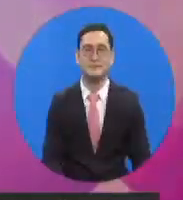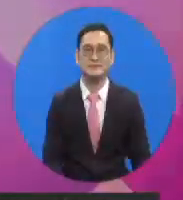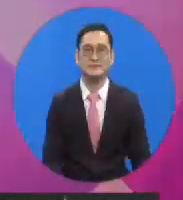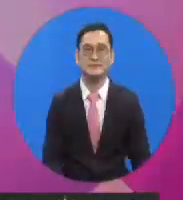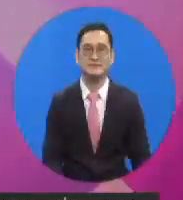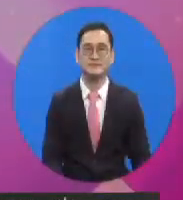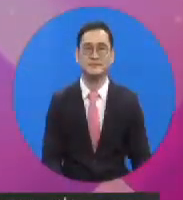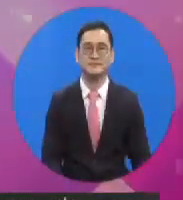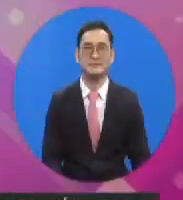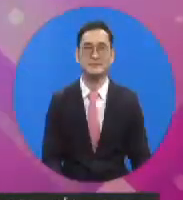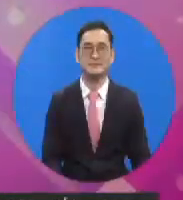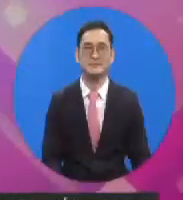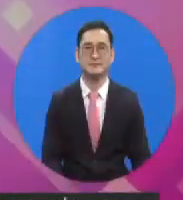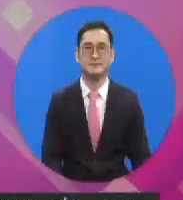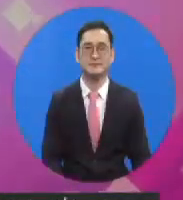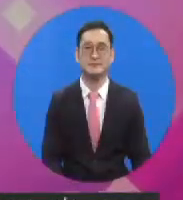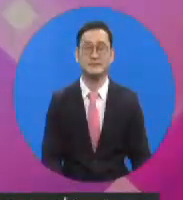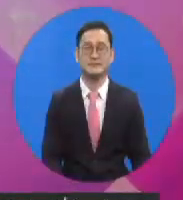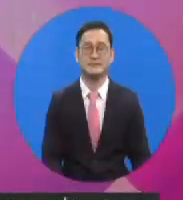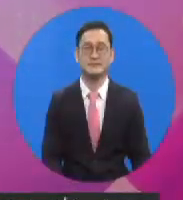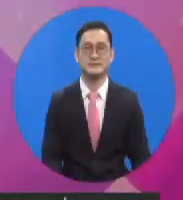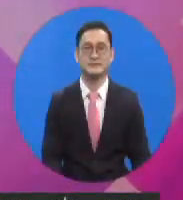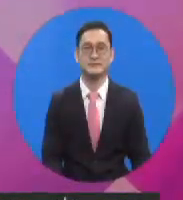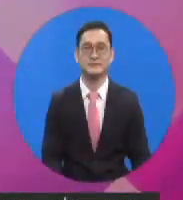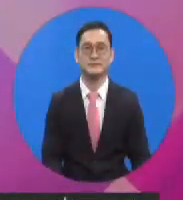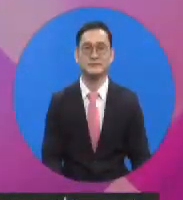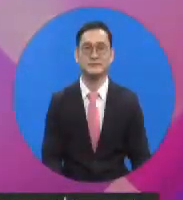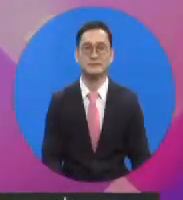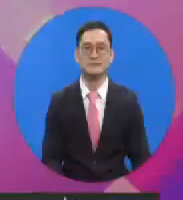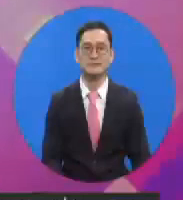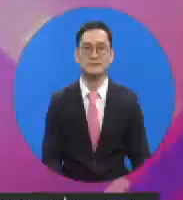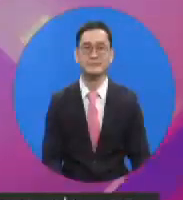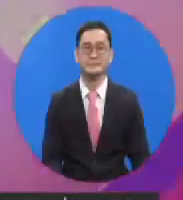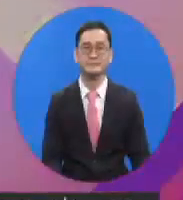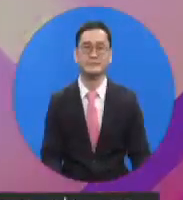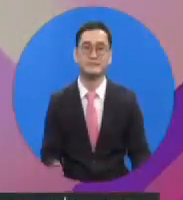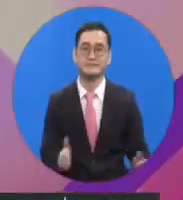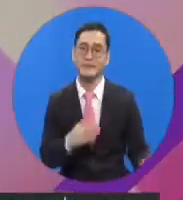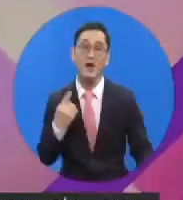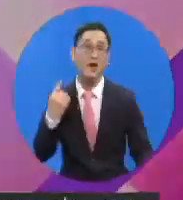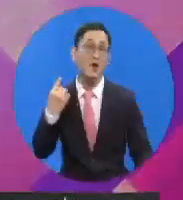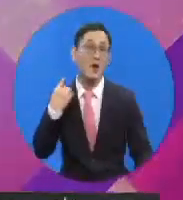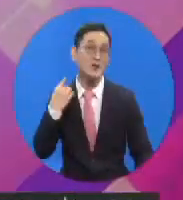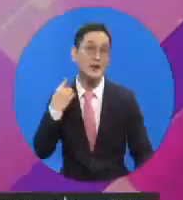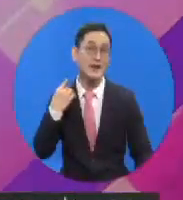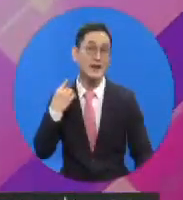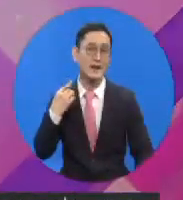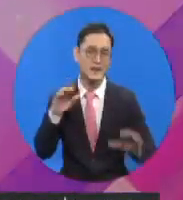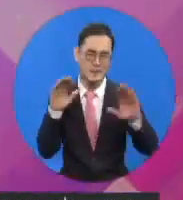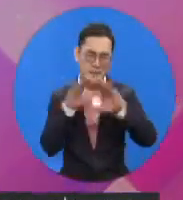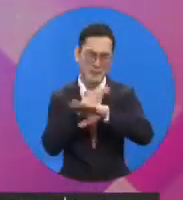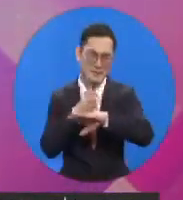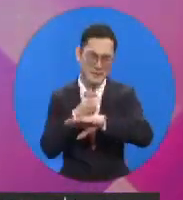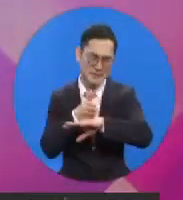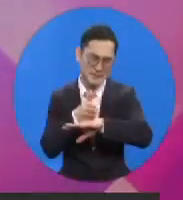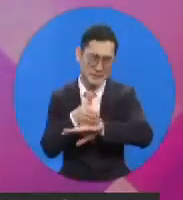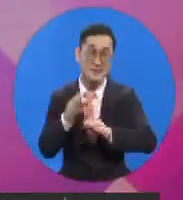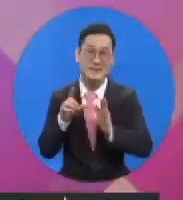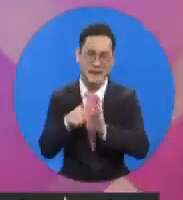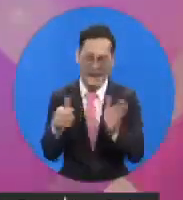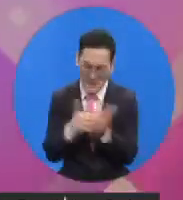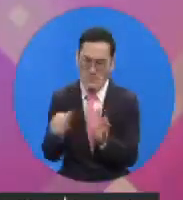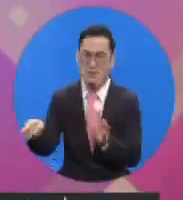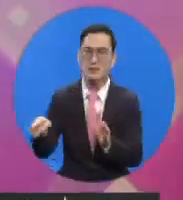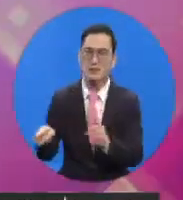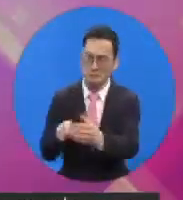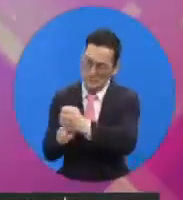그런가 하면 어제 국감 늦은 시각 아마 많은 분들이 시간이 늦었기 때문에 못 보셨을 수도 있을 것 같은데